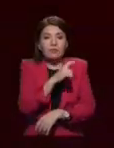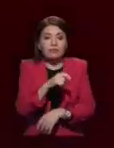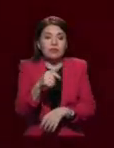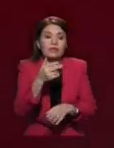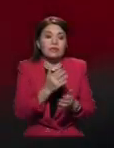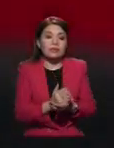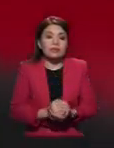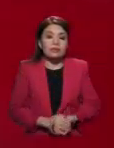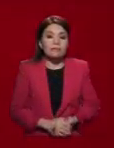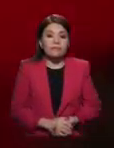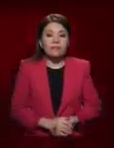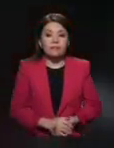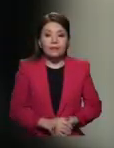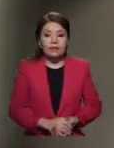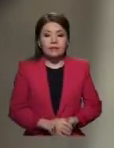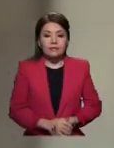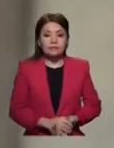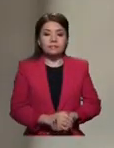бар. Автокөлікке көмек көрсетілді.